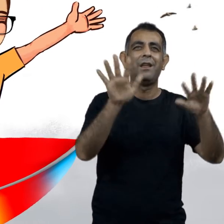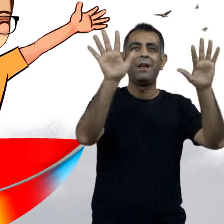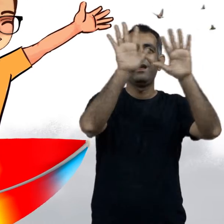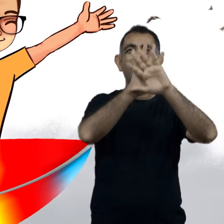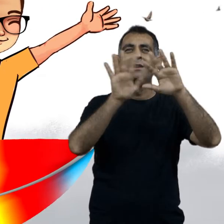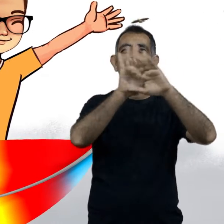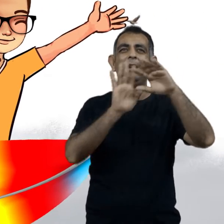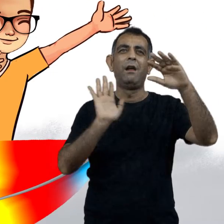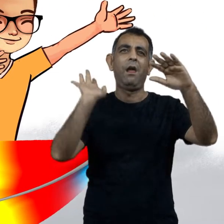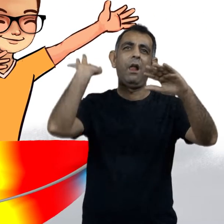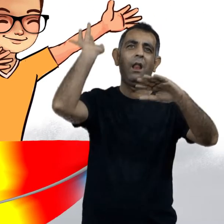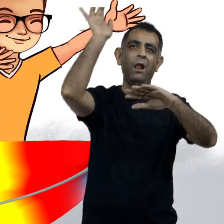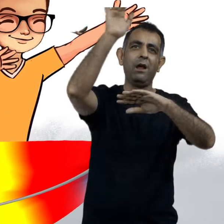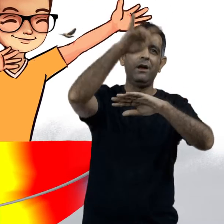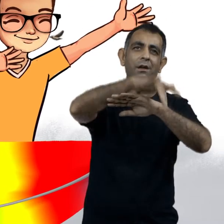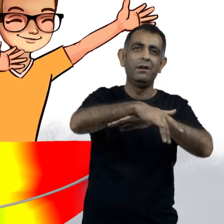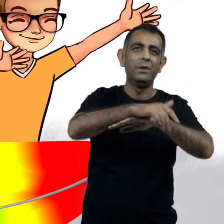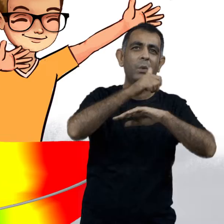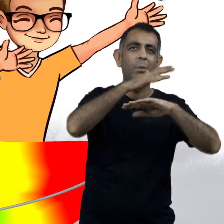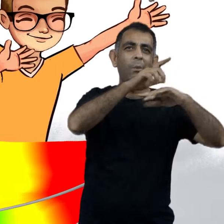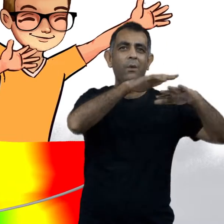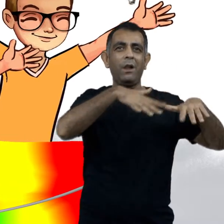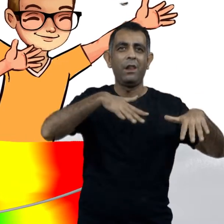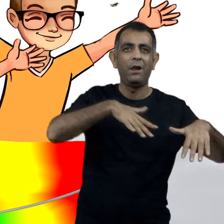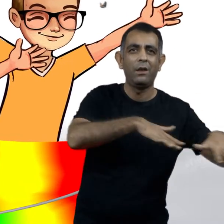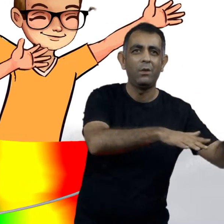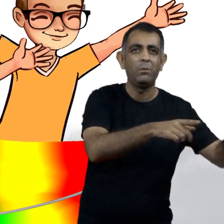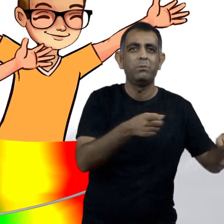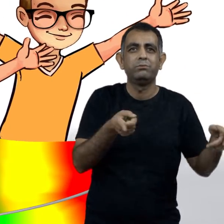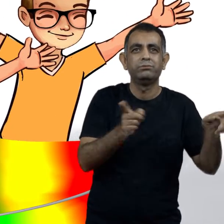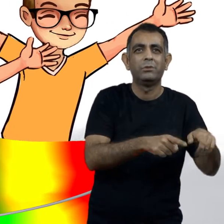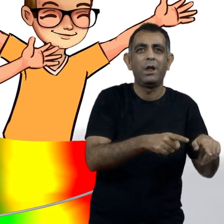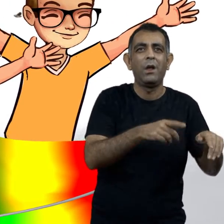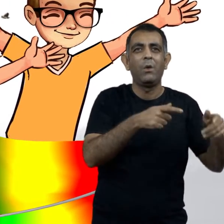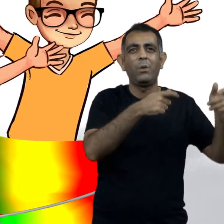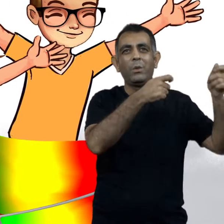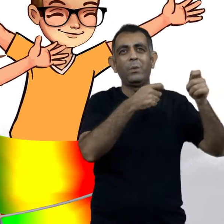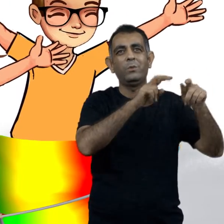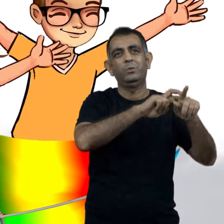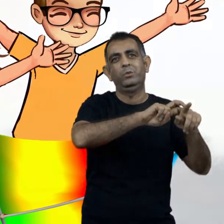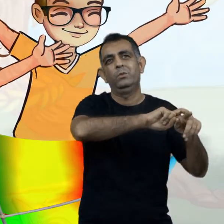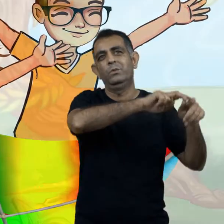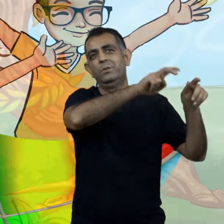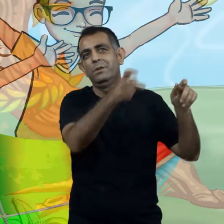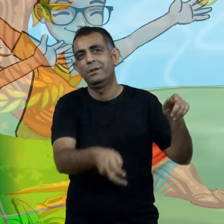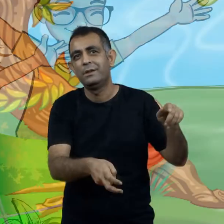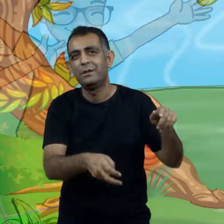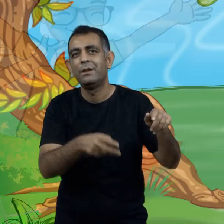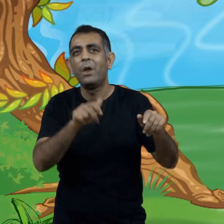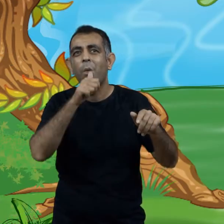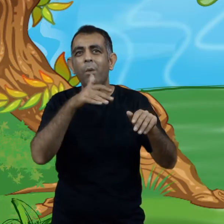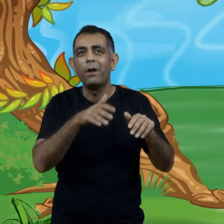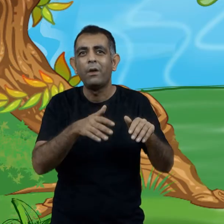geçip rengarenk gökyüzünü aştıktan sonra ters akan çayına ulaştılar. Gökkuşağı uçurtmasından